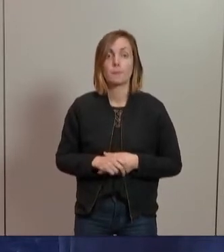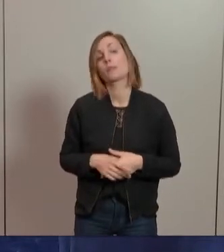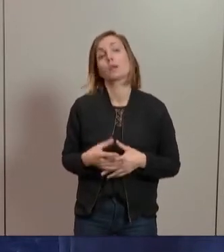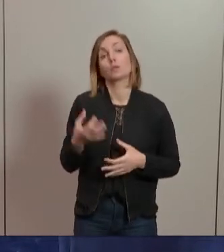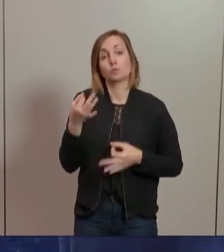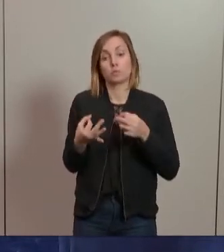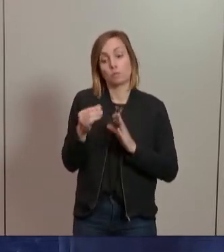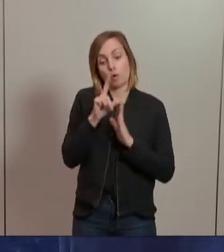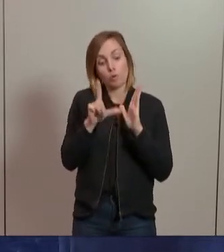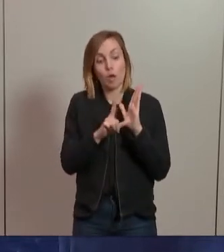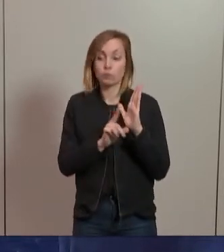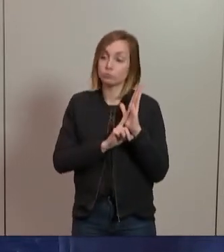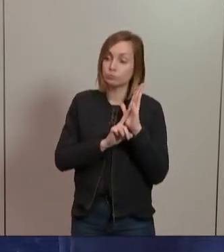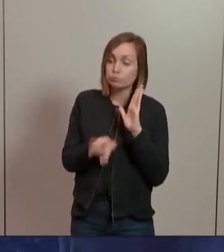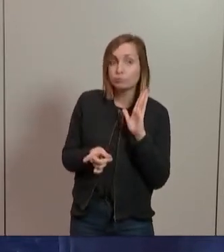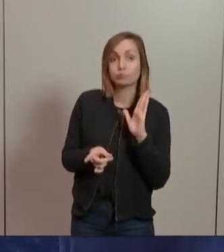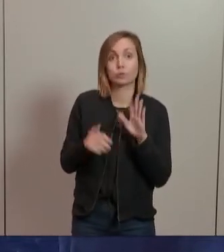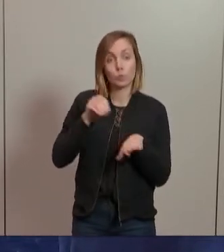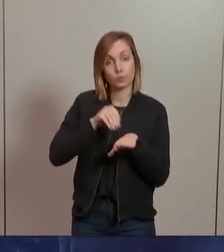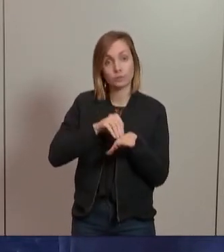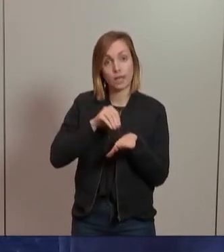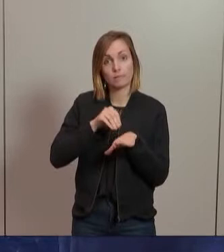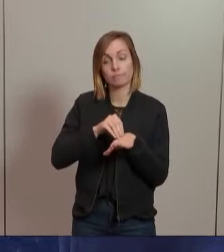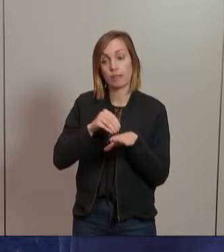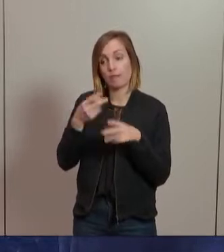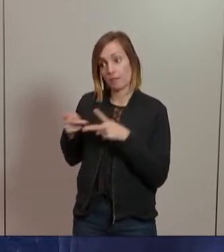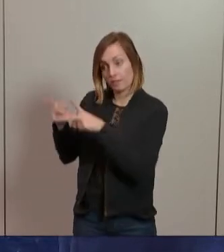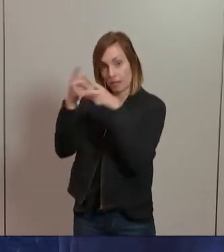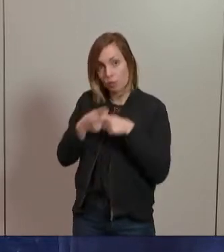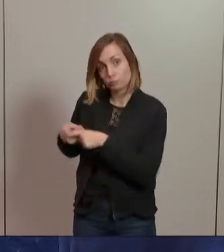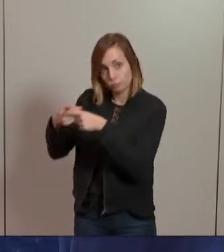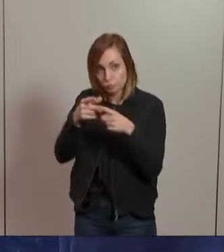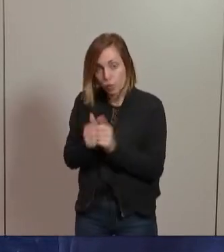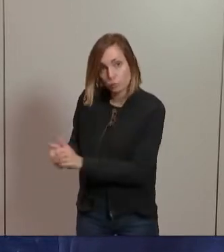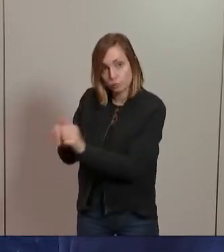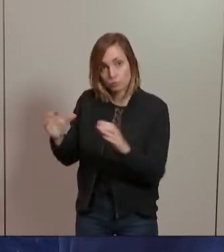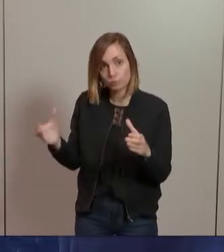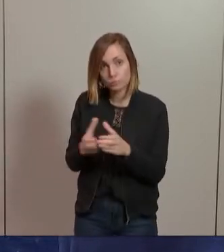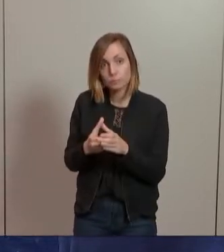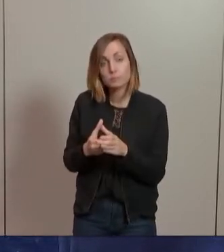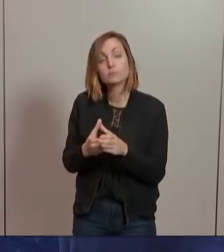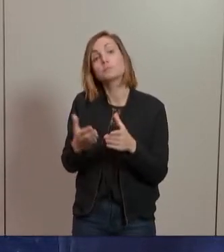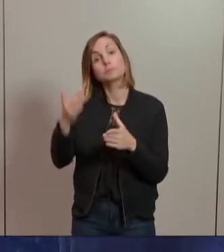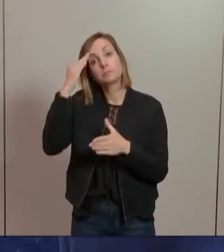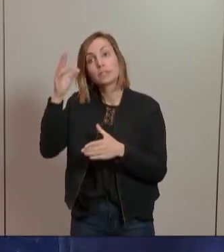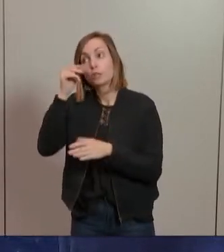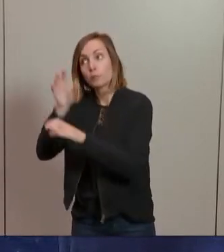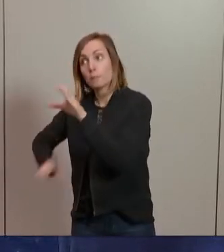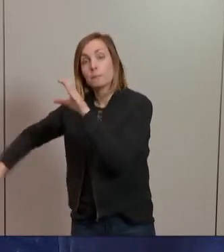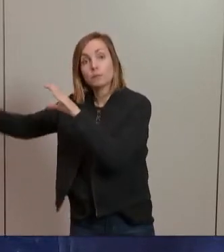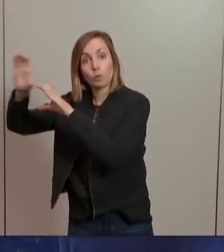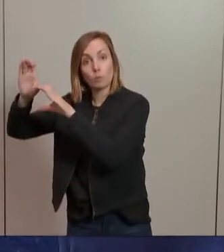Juridiquement, la loi rend obligatoire la création d'un conseil intercommunal dès lors que la métropole détient la compétence d'animation et de coordination